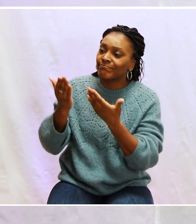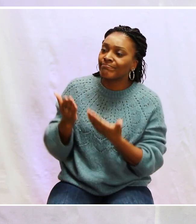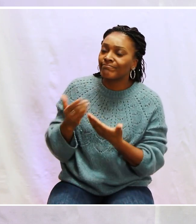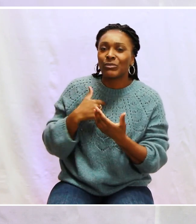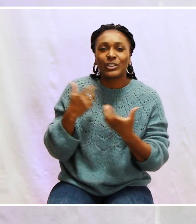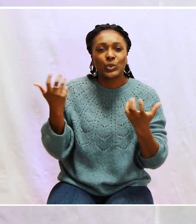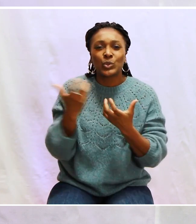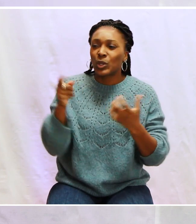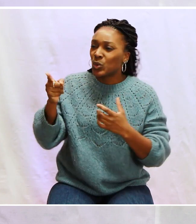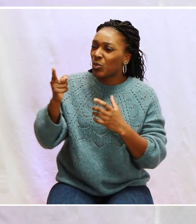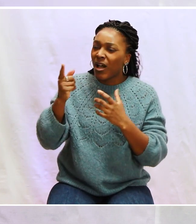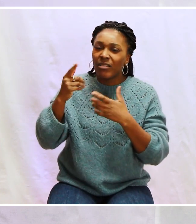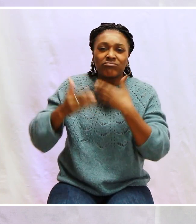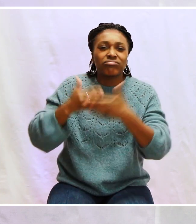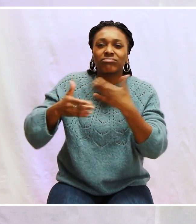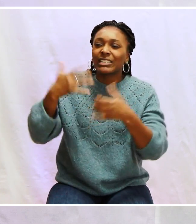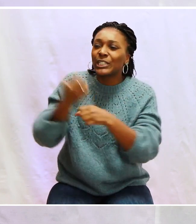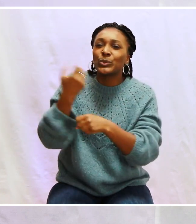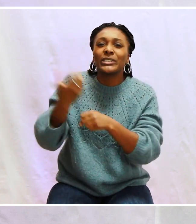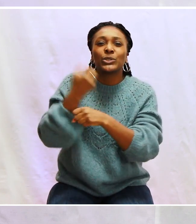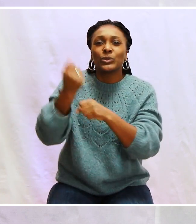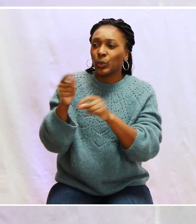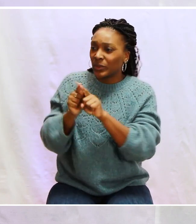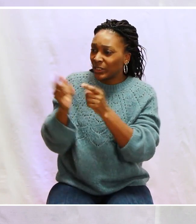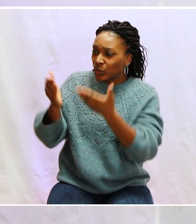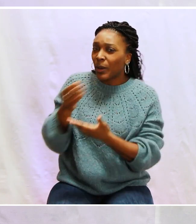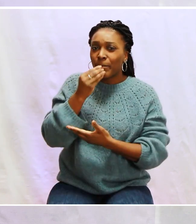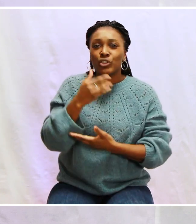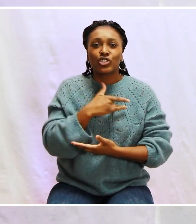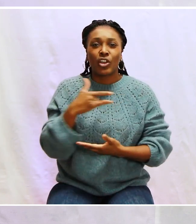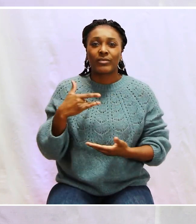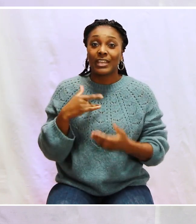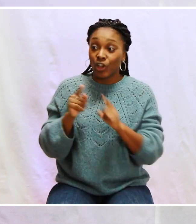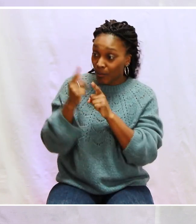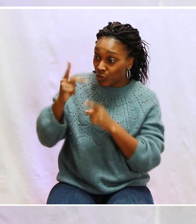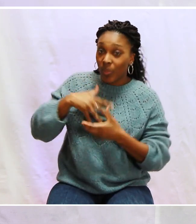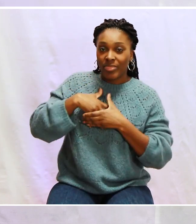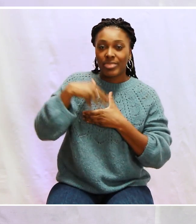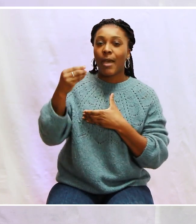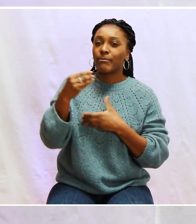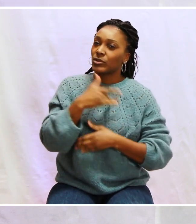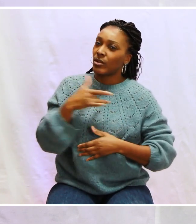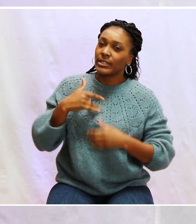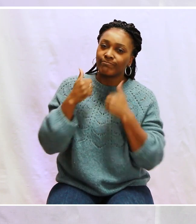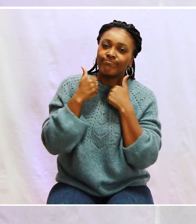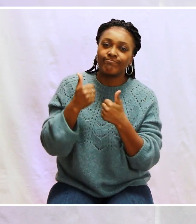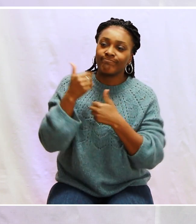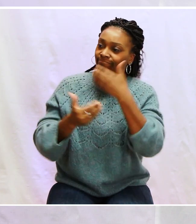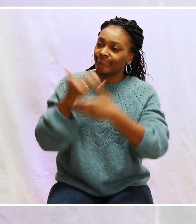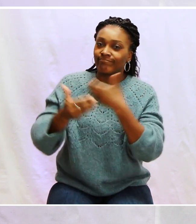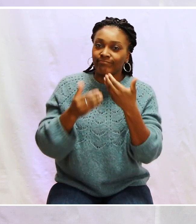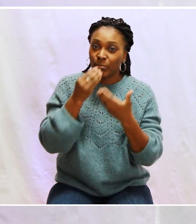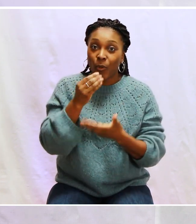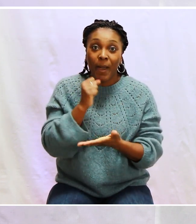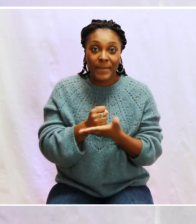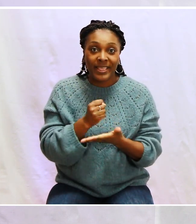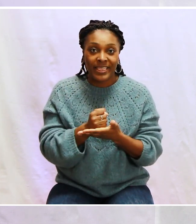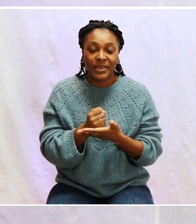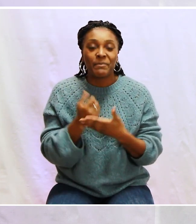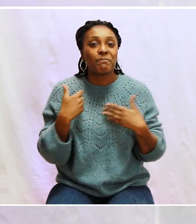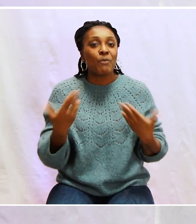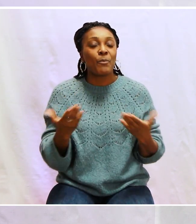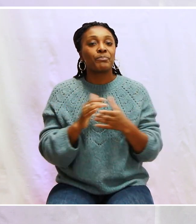souhaite que tu prospères à tous égards et sois en bonne santé, comme prospère l'état de ton âme. Amen. Donc on voit que, eh